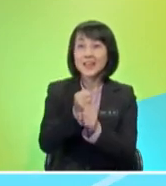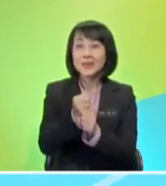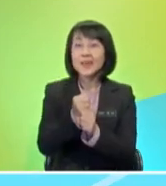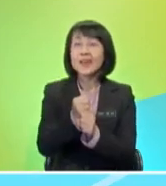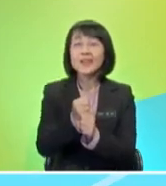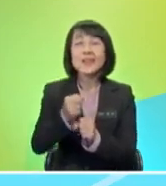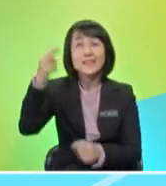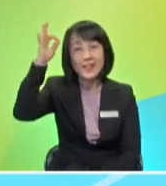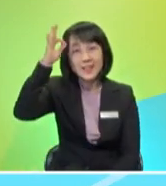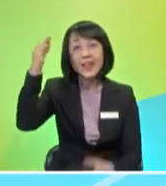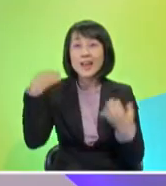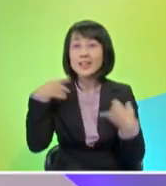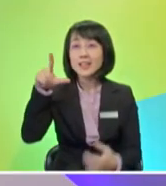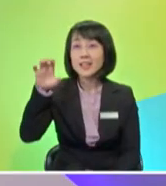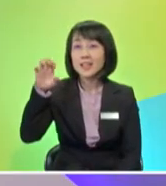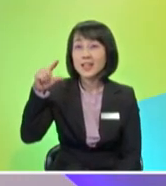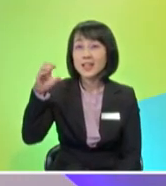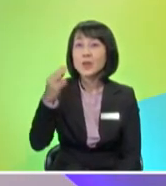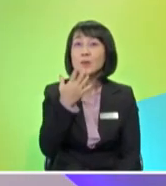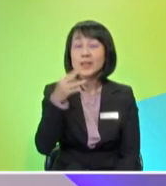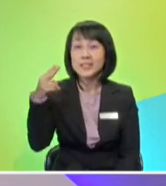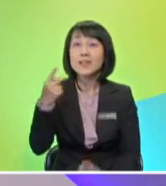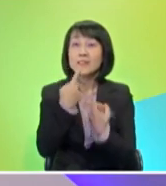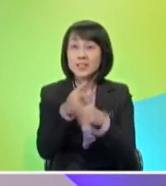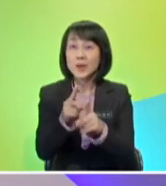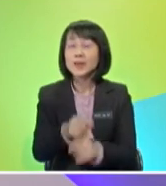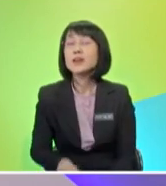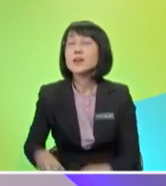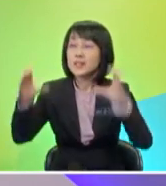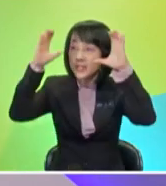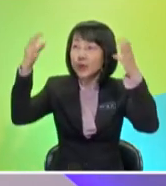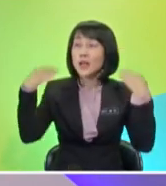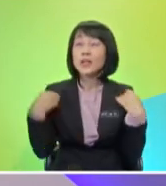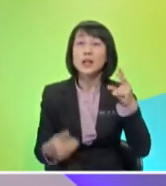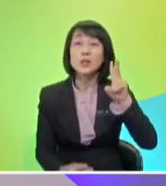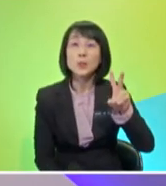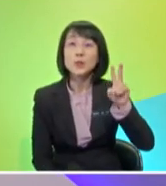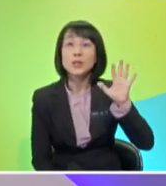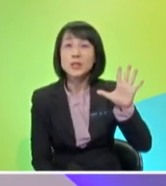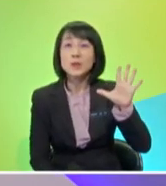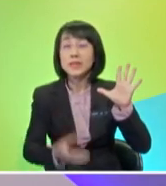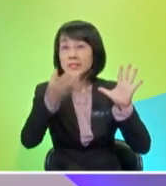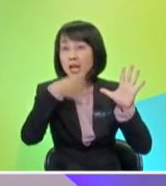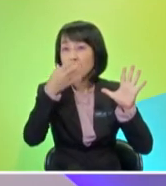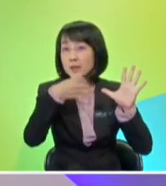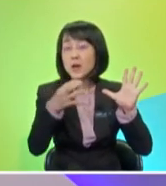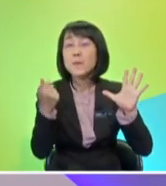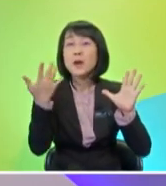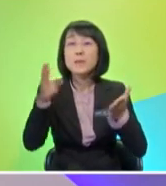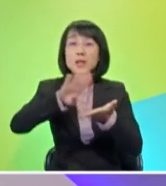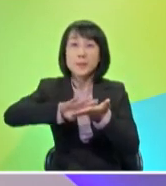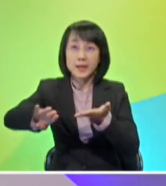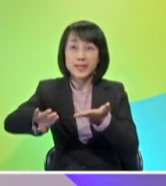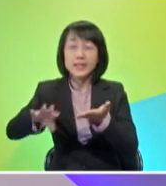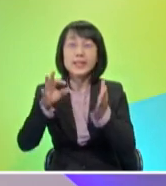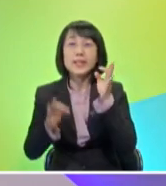elok-elok, Fatih. Okay. Cikgu ada 25 biji apple. Berapakah baki